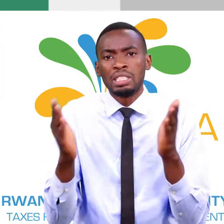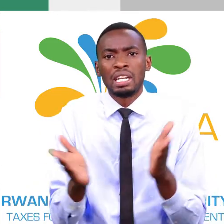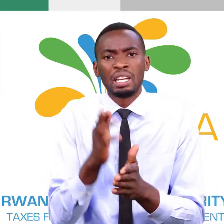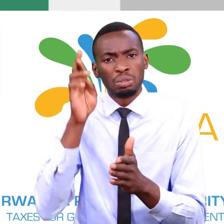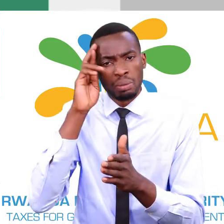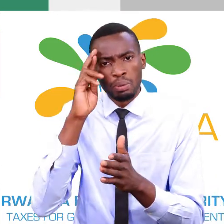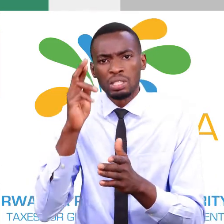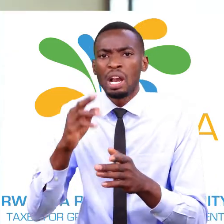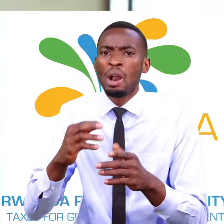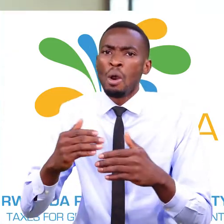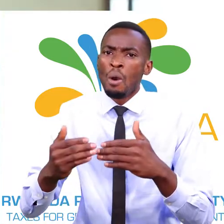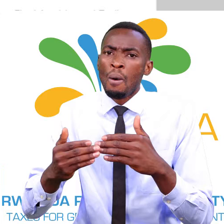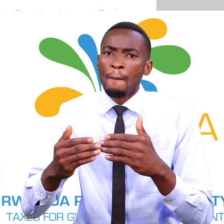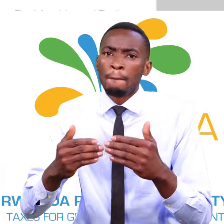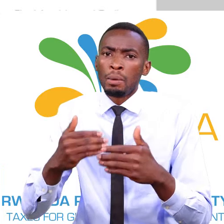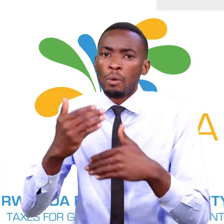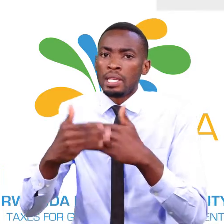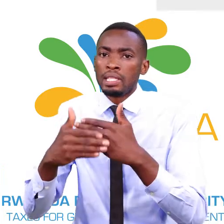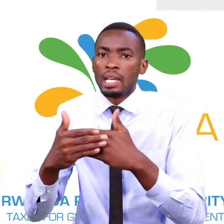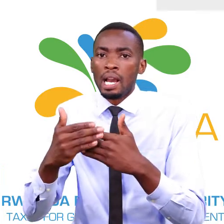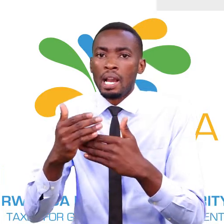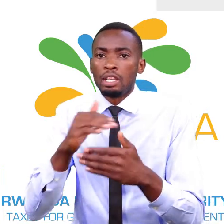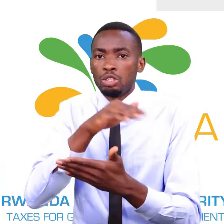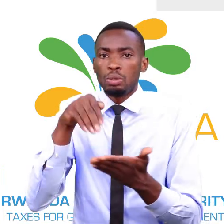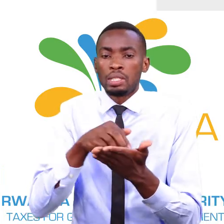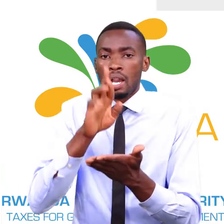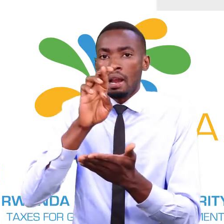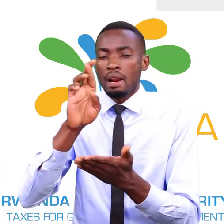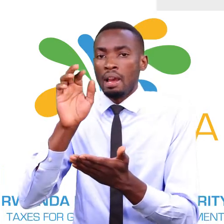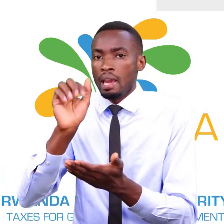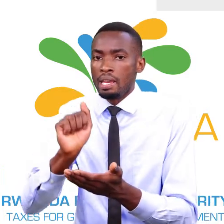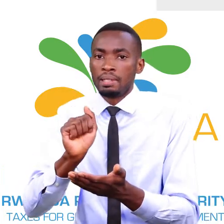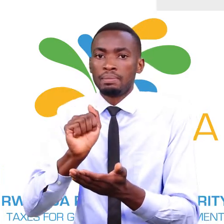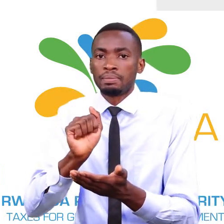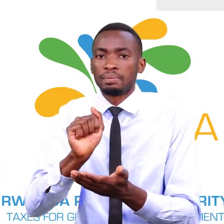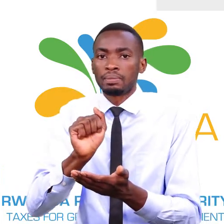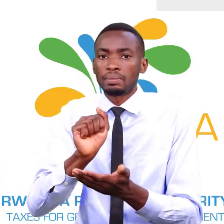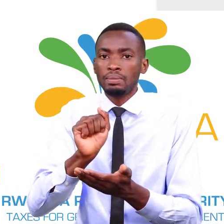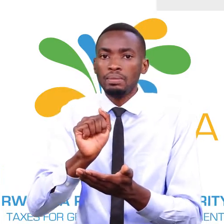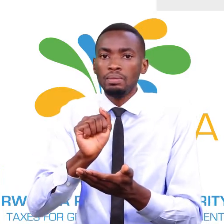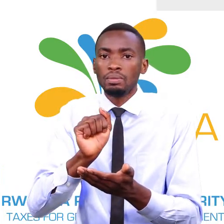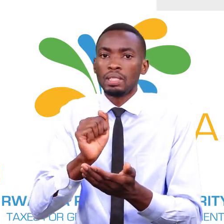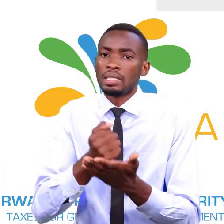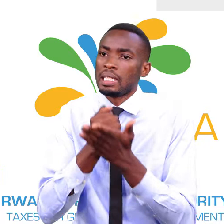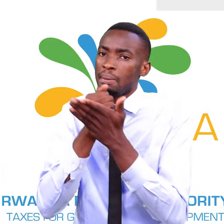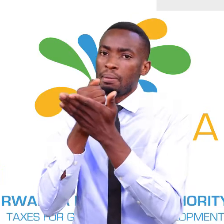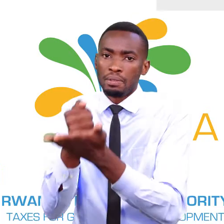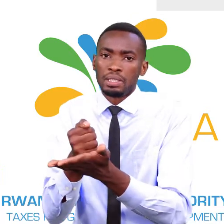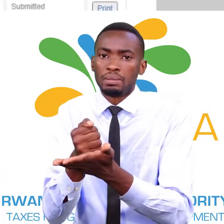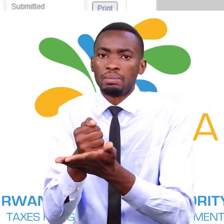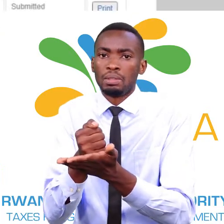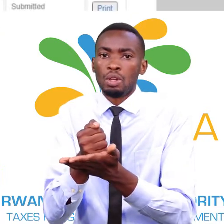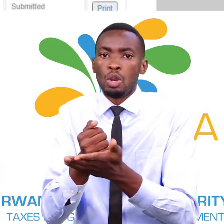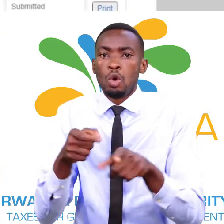bakwihutira kugana ibiro by'ikigo cy'imisoro n'amahoro mu nshingano ikigo cy'imisoro n'amahoro